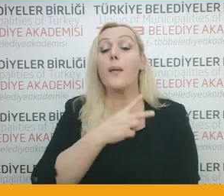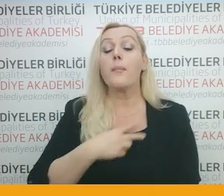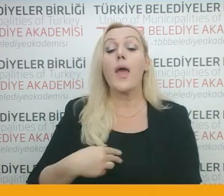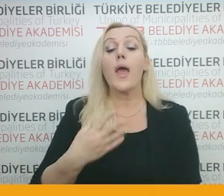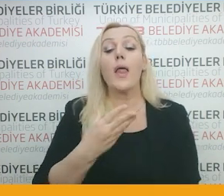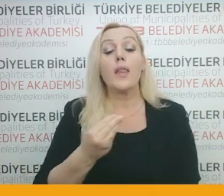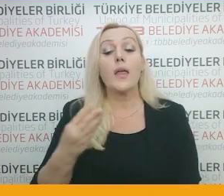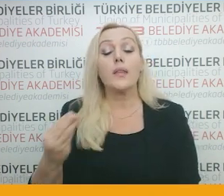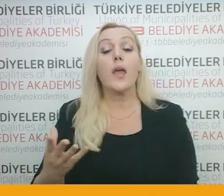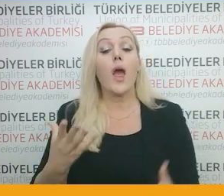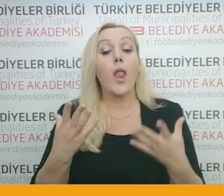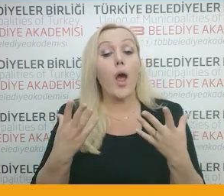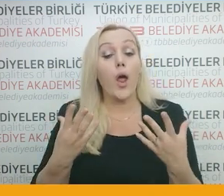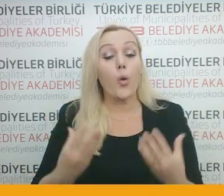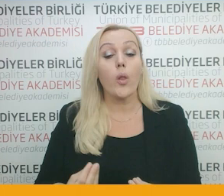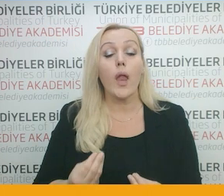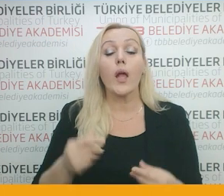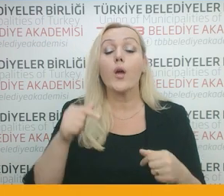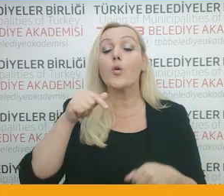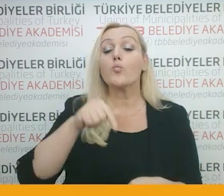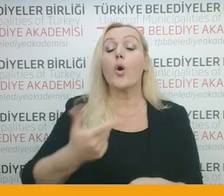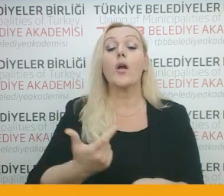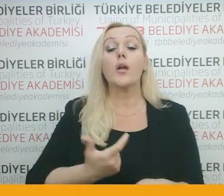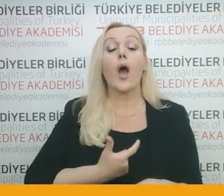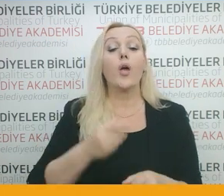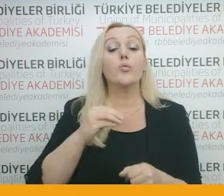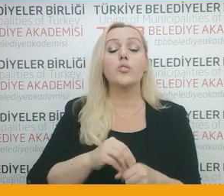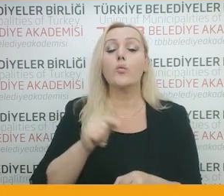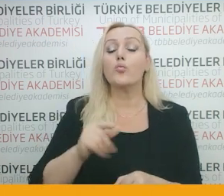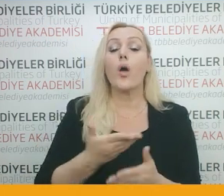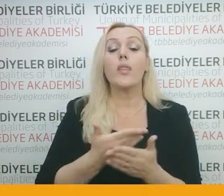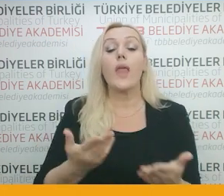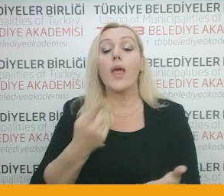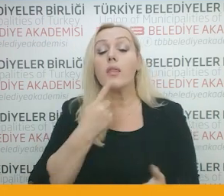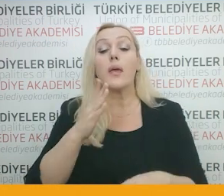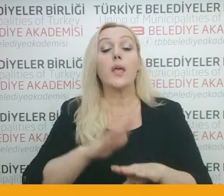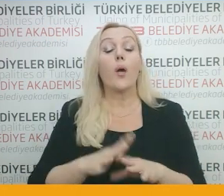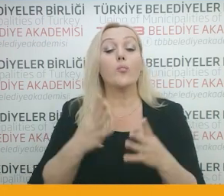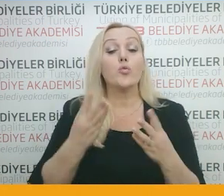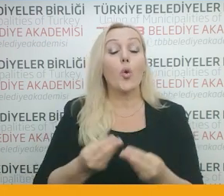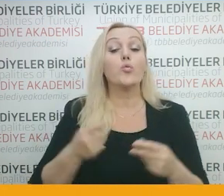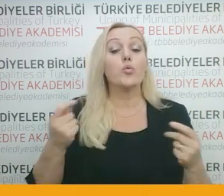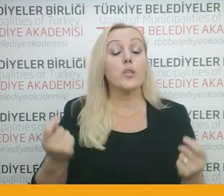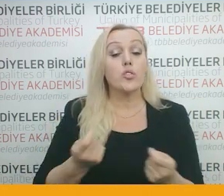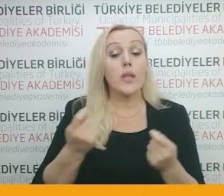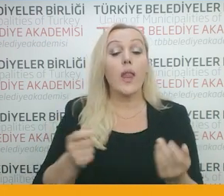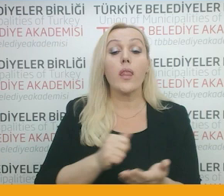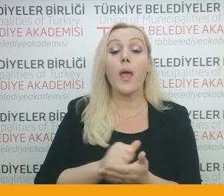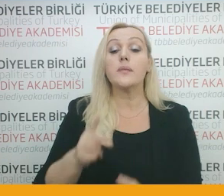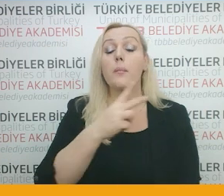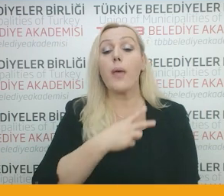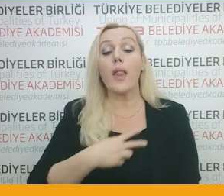olarak mahalli idareler sıfatıyla bu kanunun kapsamındayız. Bu ne demek? Yaptığımız tüm iş ve işlemler,